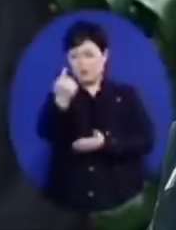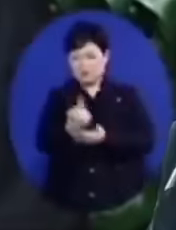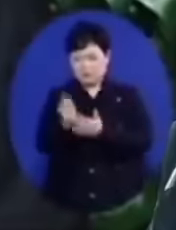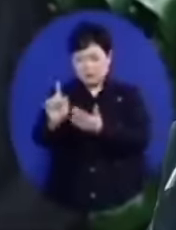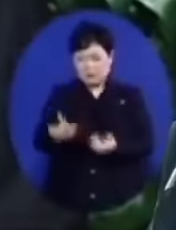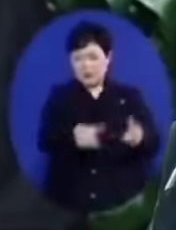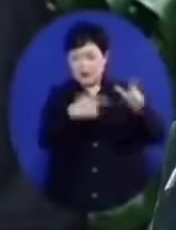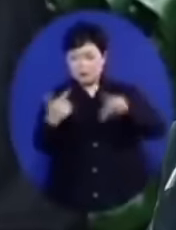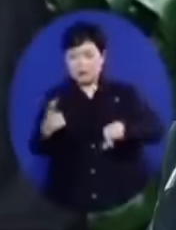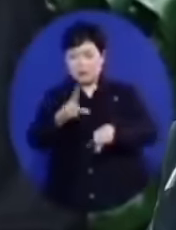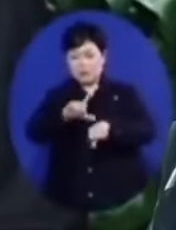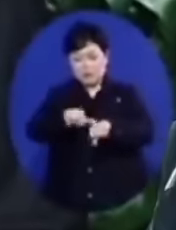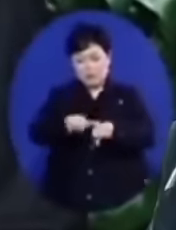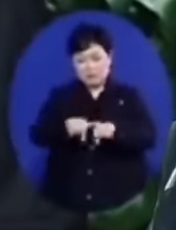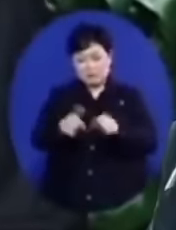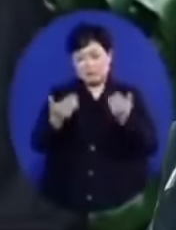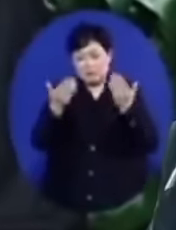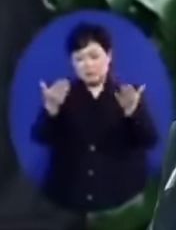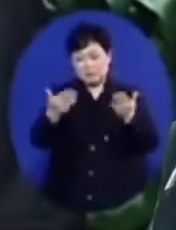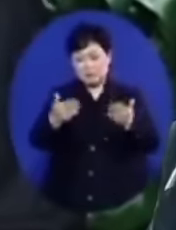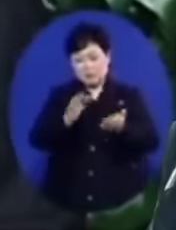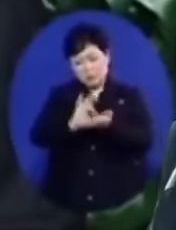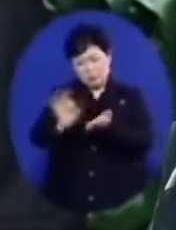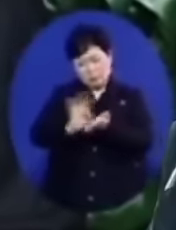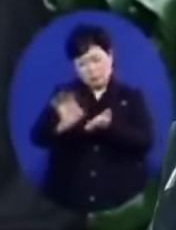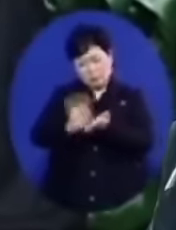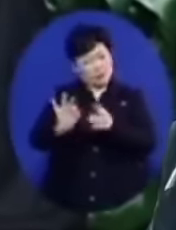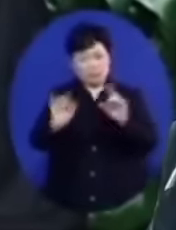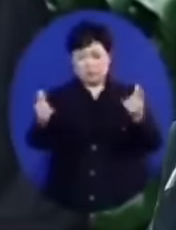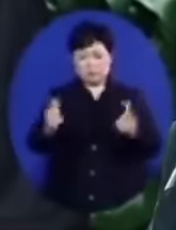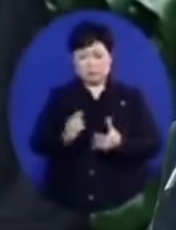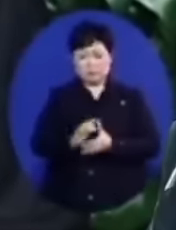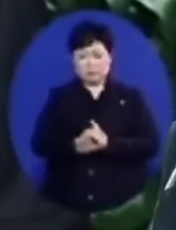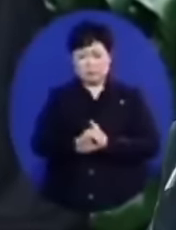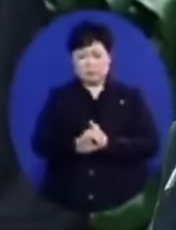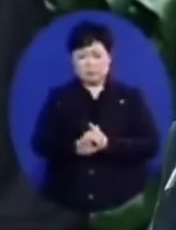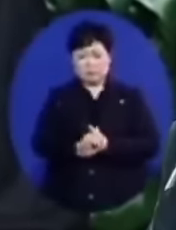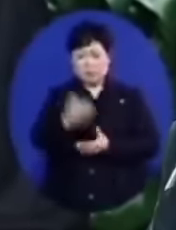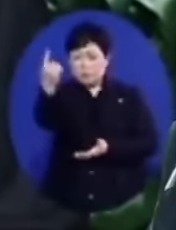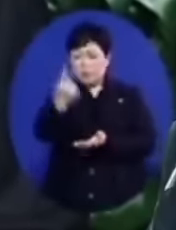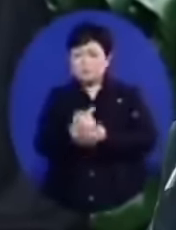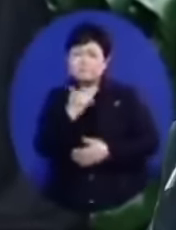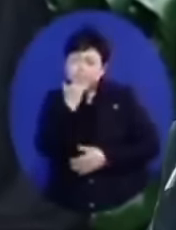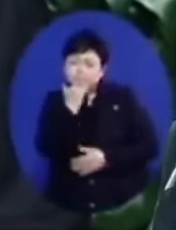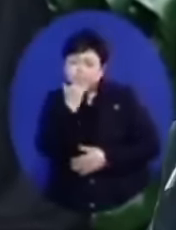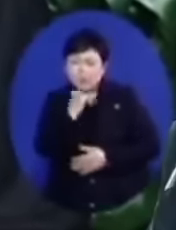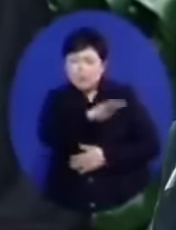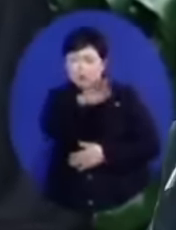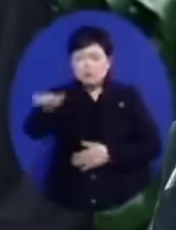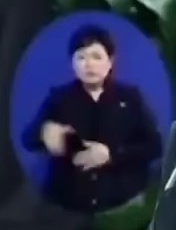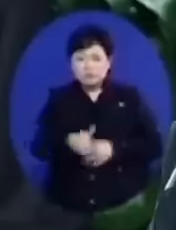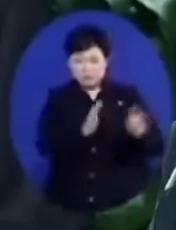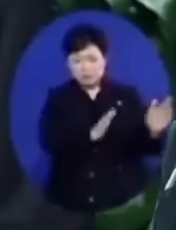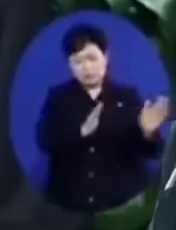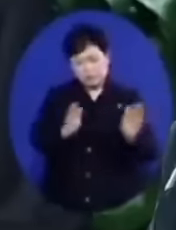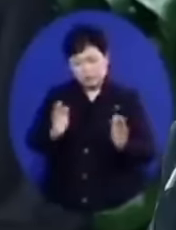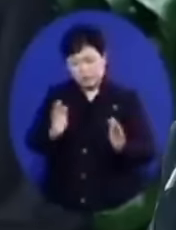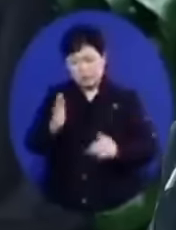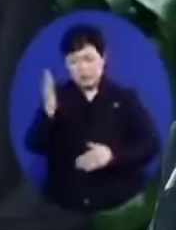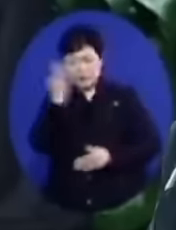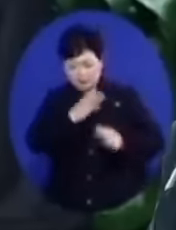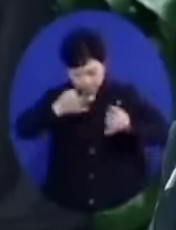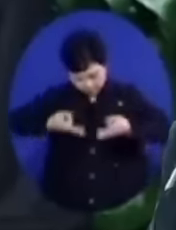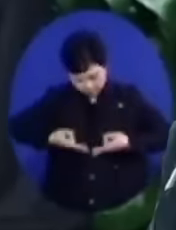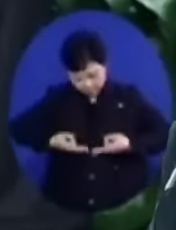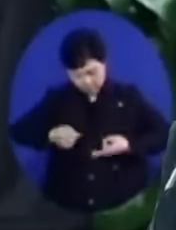종일 시간을 보내는 건 낭비가 아닙니다. 와서 기다리는 것은 우리를 정비하는 시간인 것입니다.